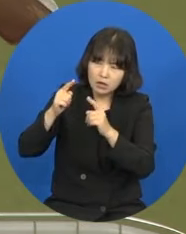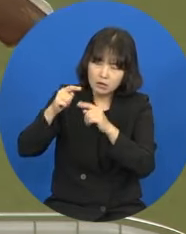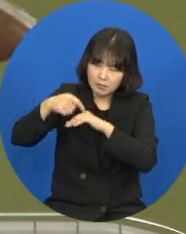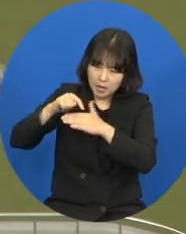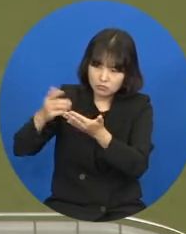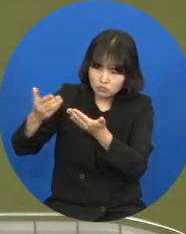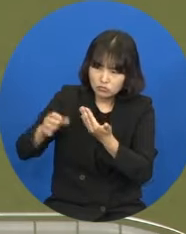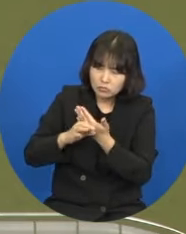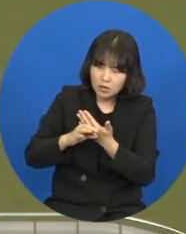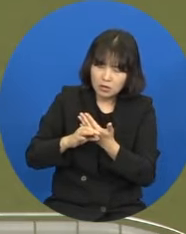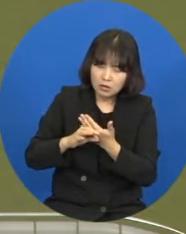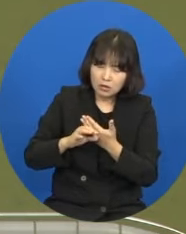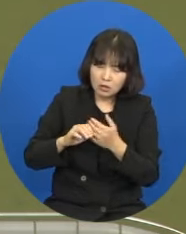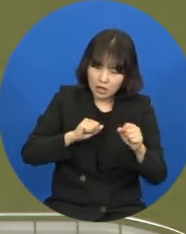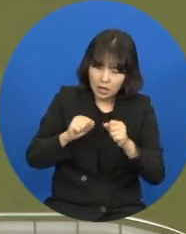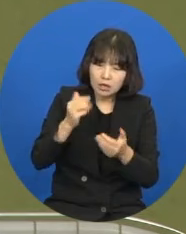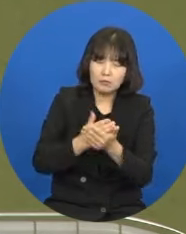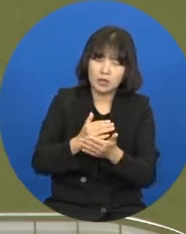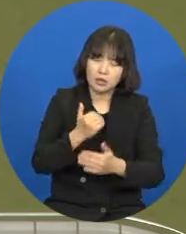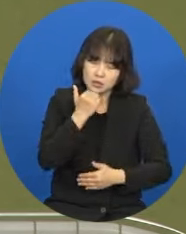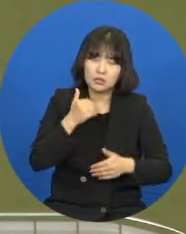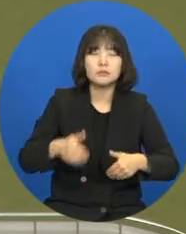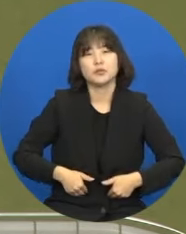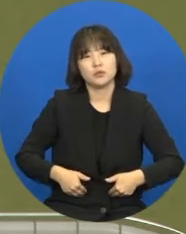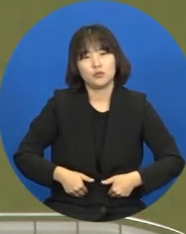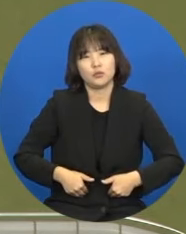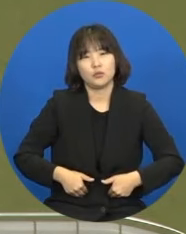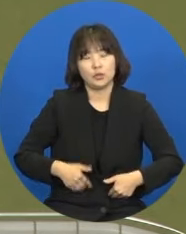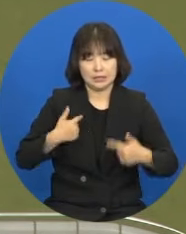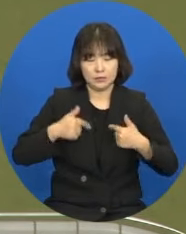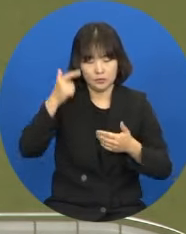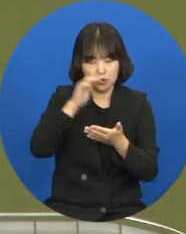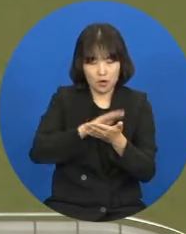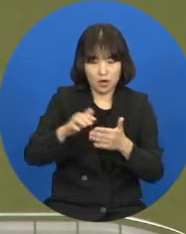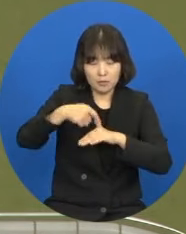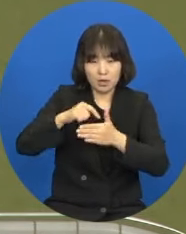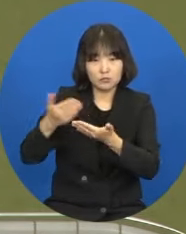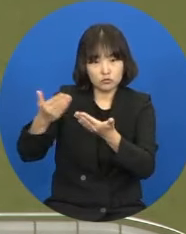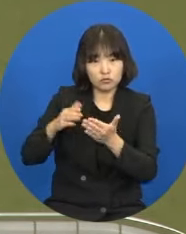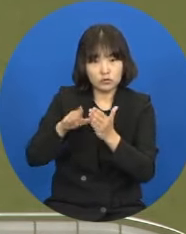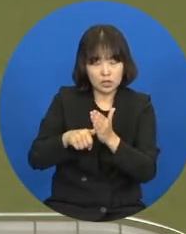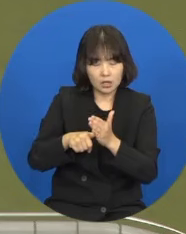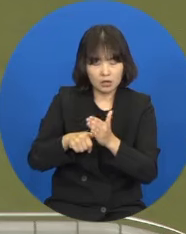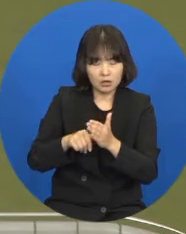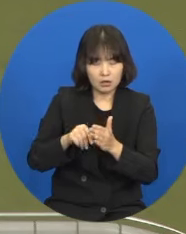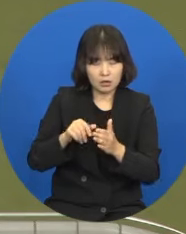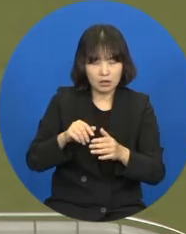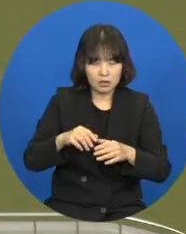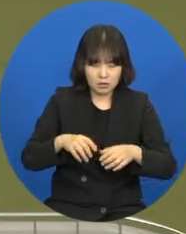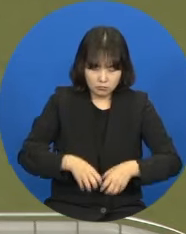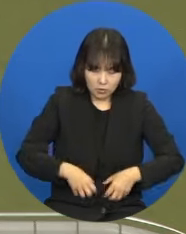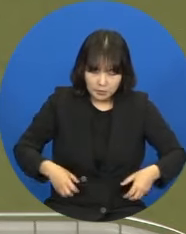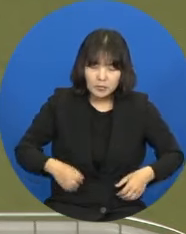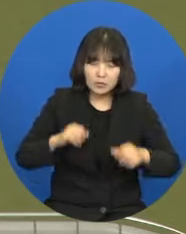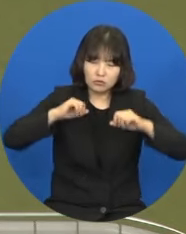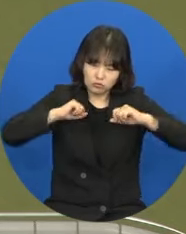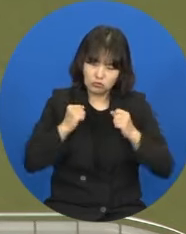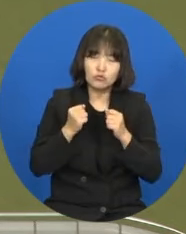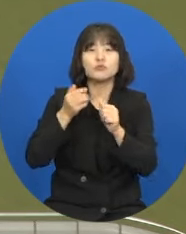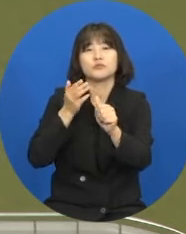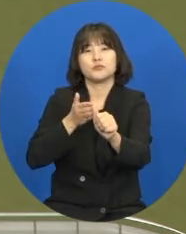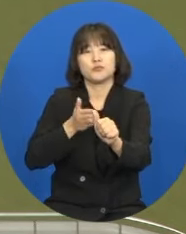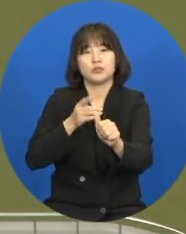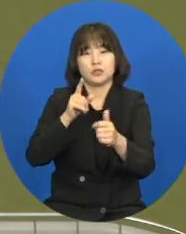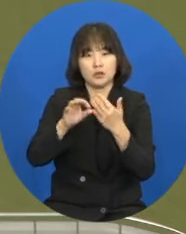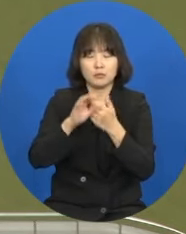기다리셔야 돼요 기쁨과 평강을 마음을 주실 때 그러면 무엇이든지 담대하게 순종해 보십시오 그러면